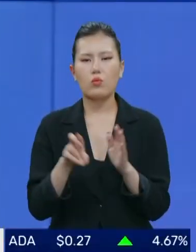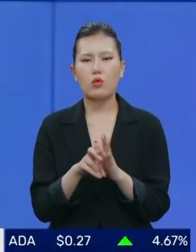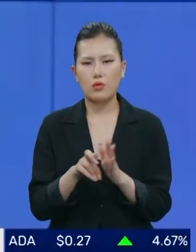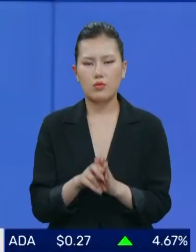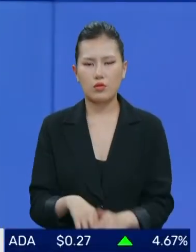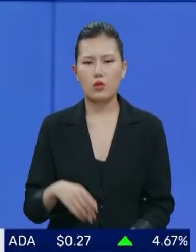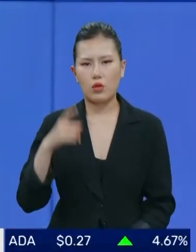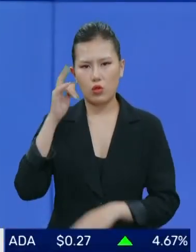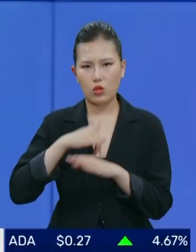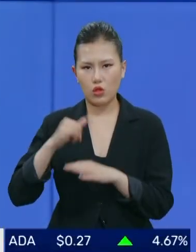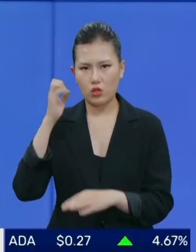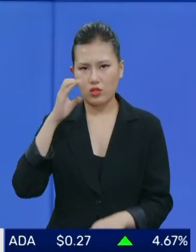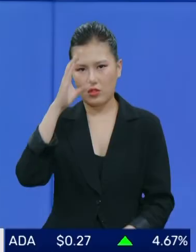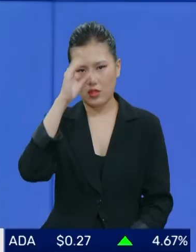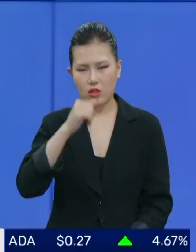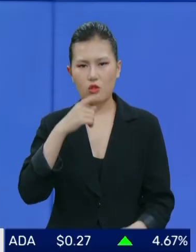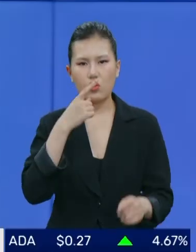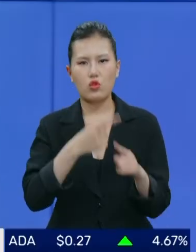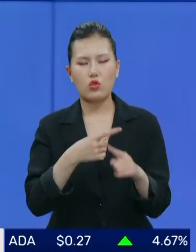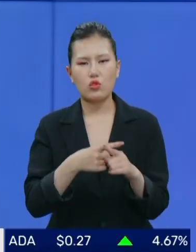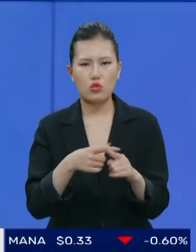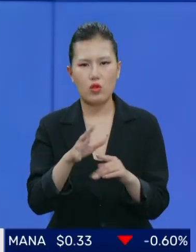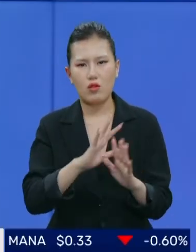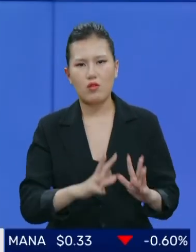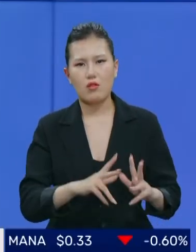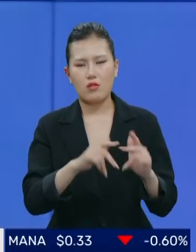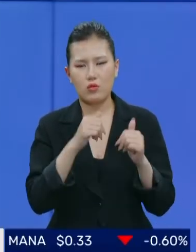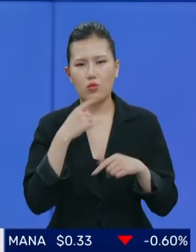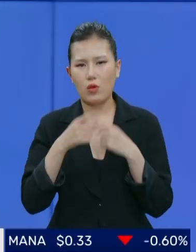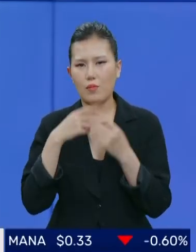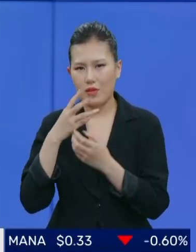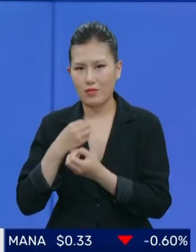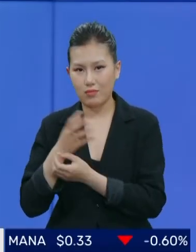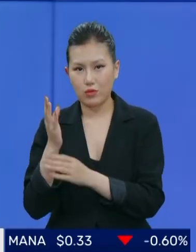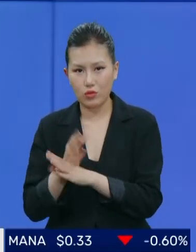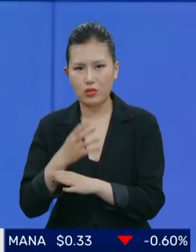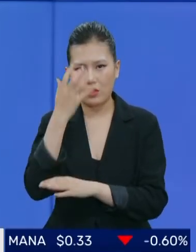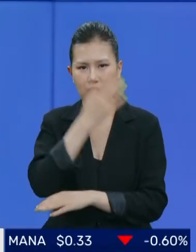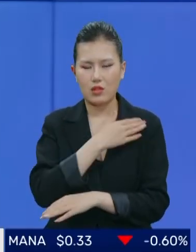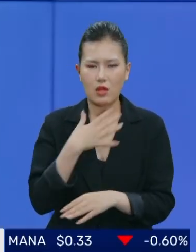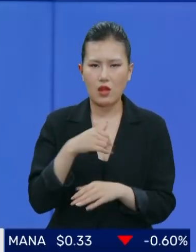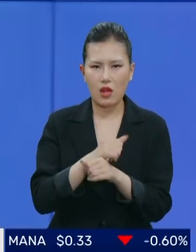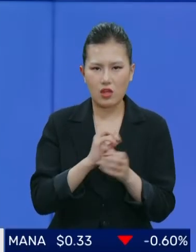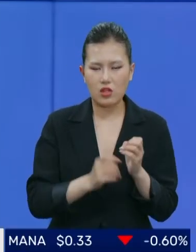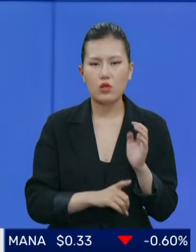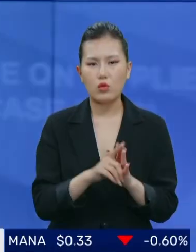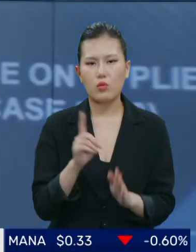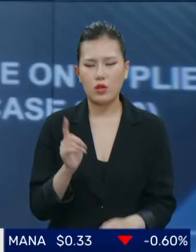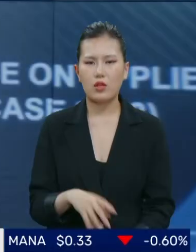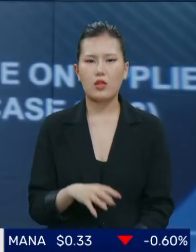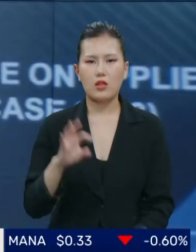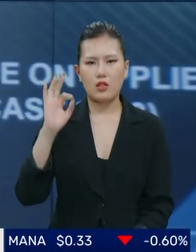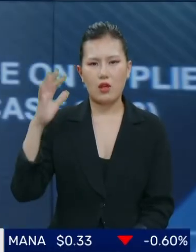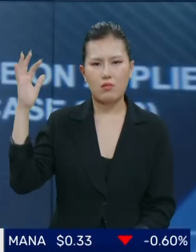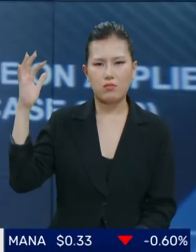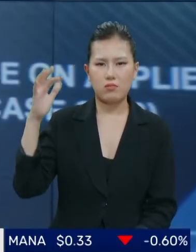Монгол Улсын Ерөнхий сайд хөдөөгийн сэргэлт бодлого зарласнаас хойш засаг дарга нарын үйл ажиллагаа энхүү идэвхжиж байна. Нарны гэрлийг эрчим хүч болгон